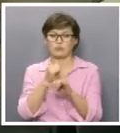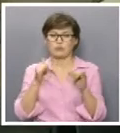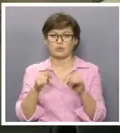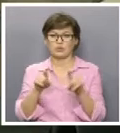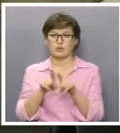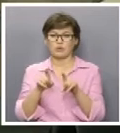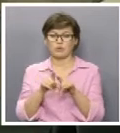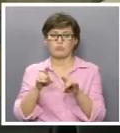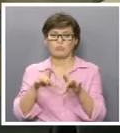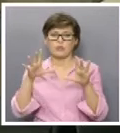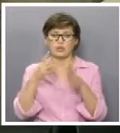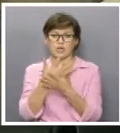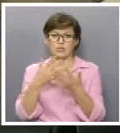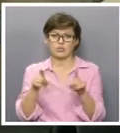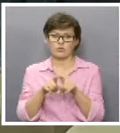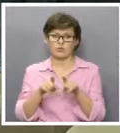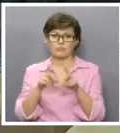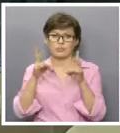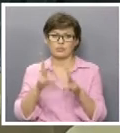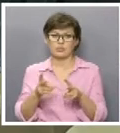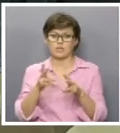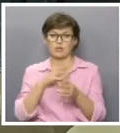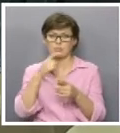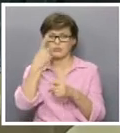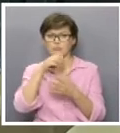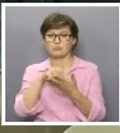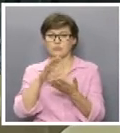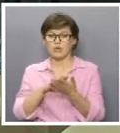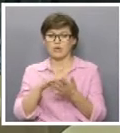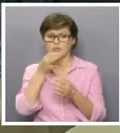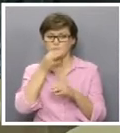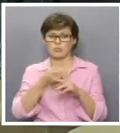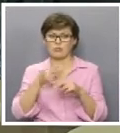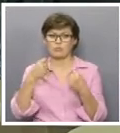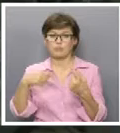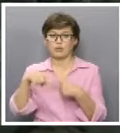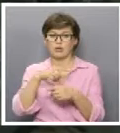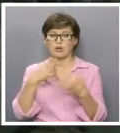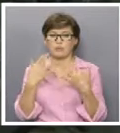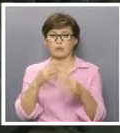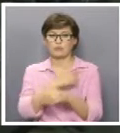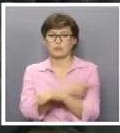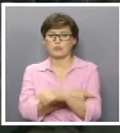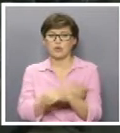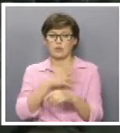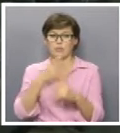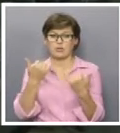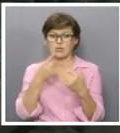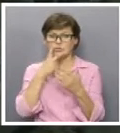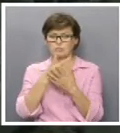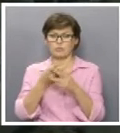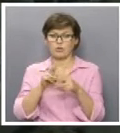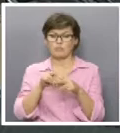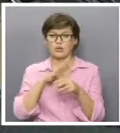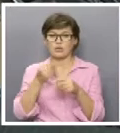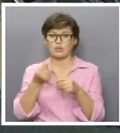мұны табиғаттың тосын мінезінің салдарынан болатын апаттардың жиі тіркелуімен түсіндіреді. Сондай-ақ коммерциялық банктердің талаптары күшейгені серпін берген көрінеді.